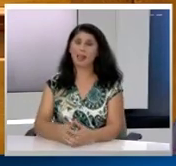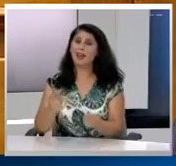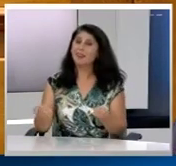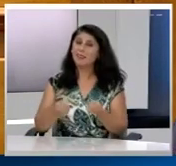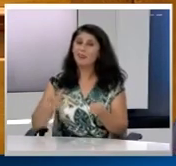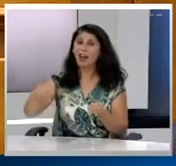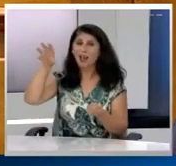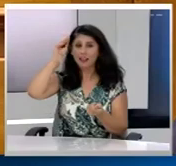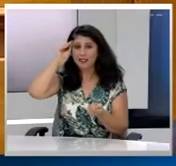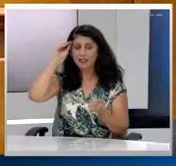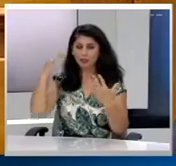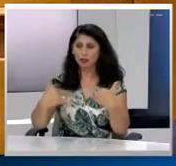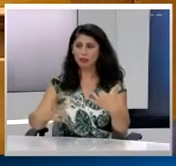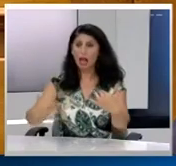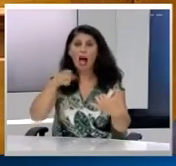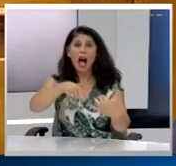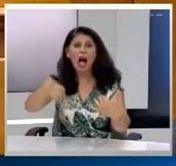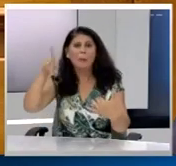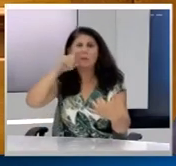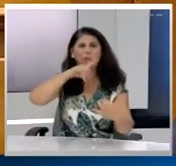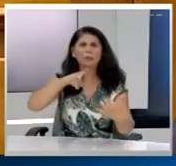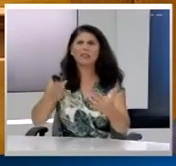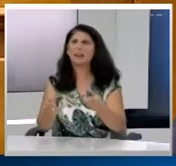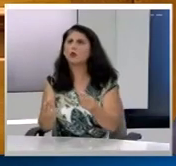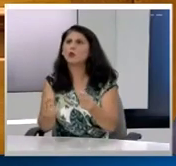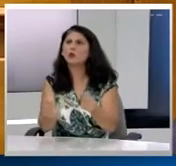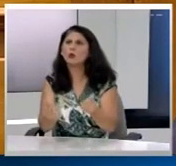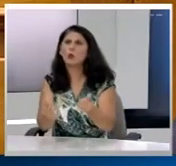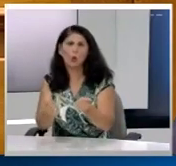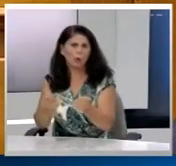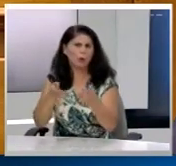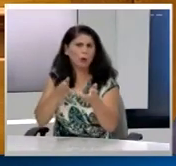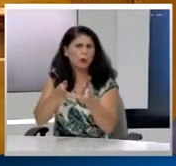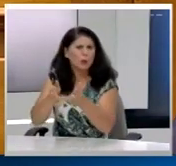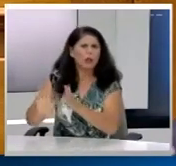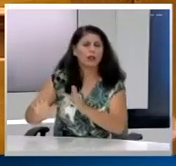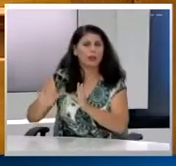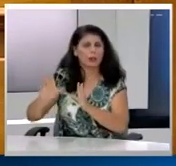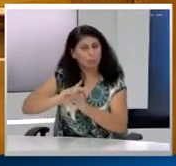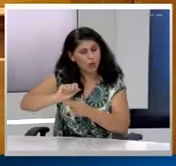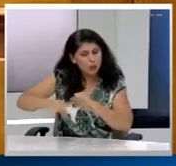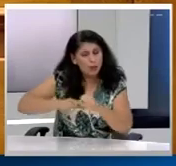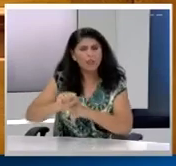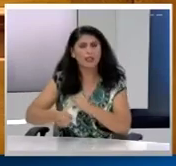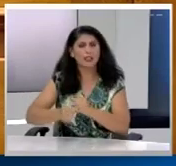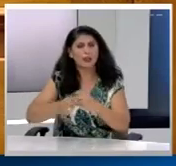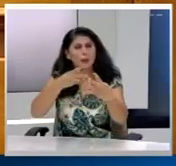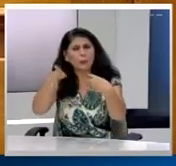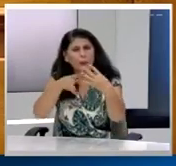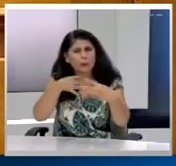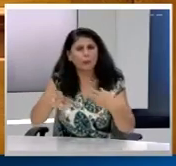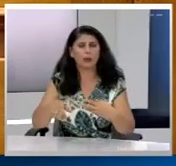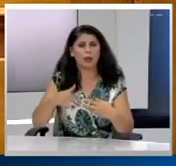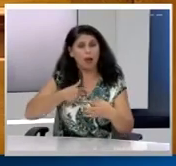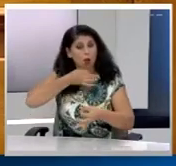γίνει αντιληπτή στο σώμα η λαθροχειρία την οποία επιχειρείτε, επιχειρήσατε και συνεχίζετε να επιχειρείτε,